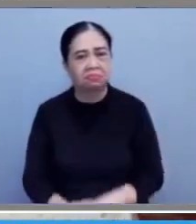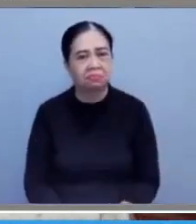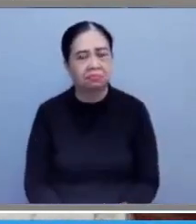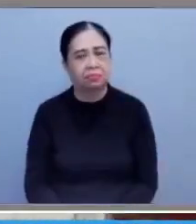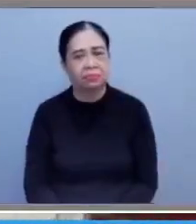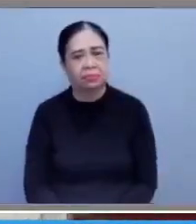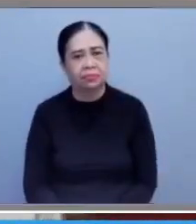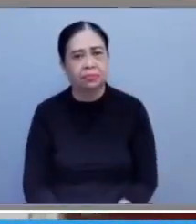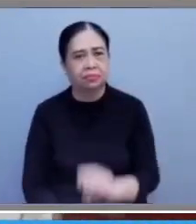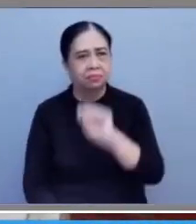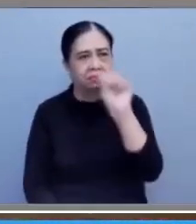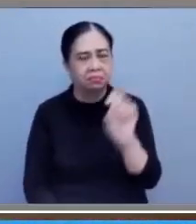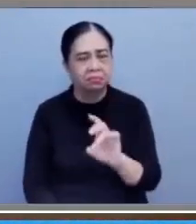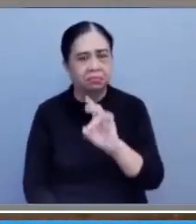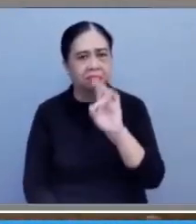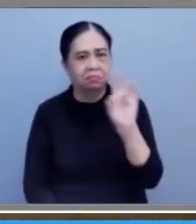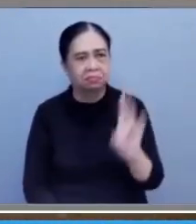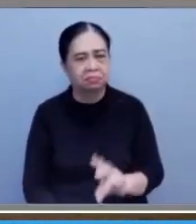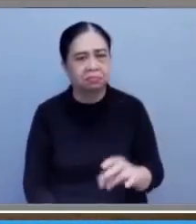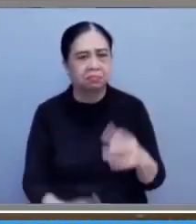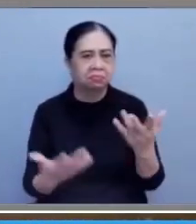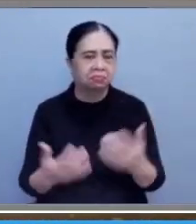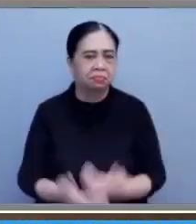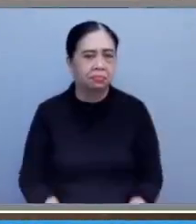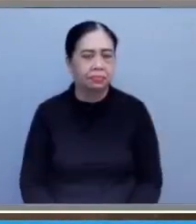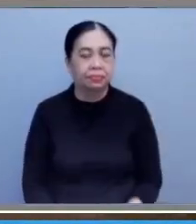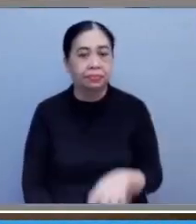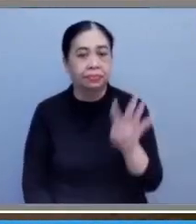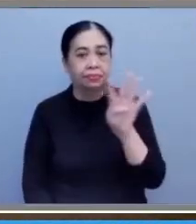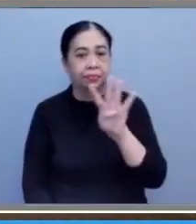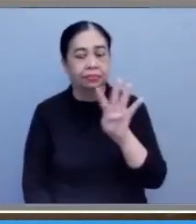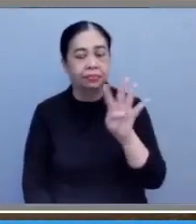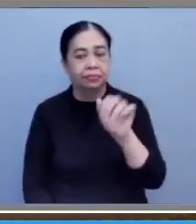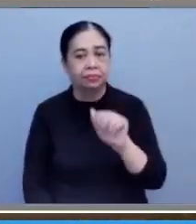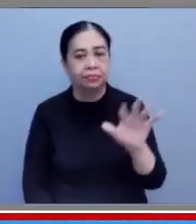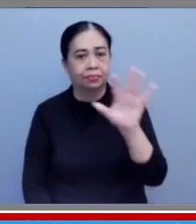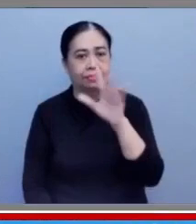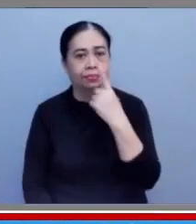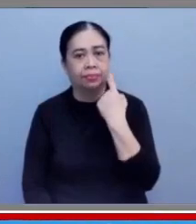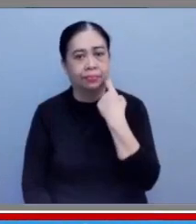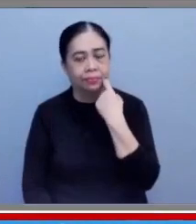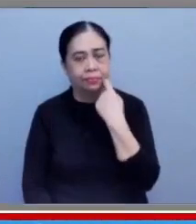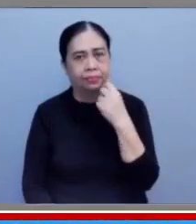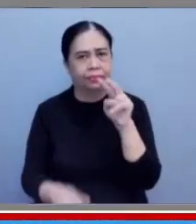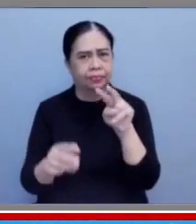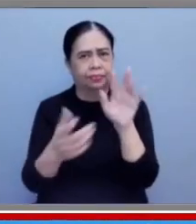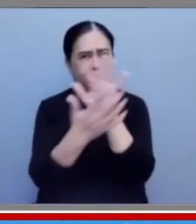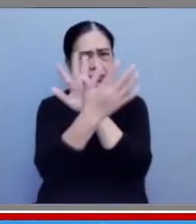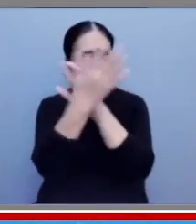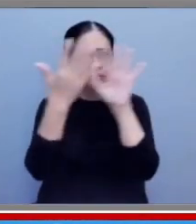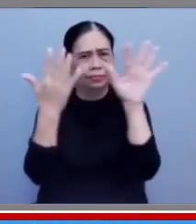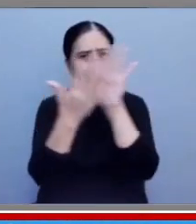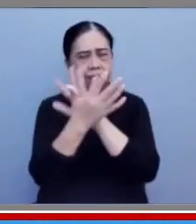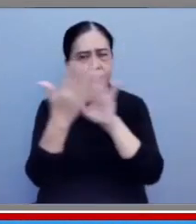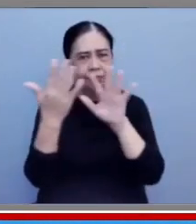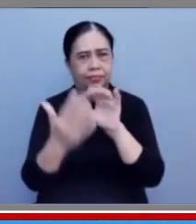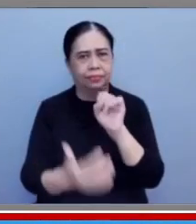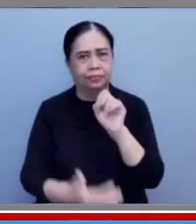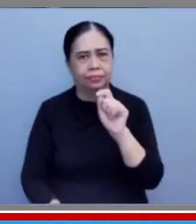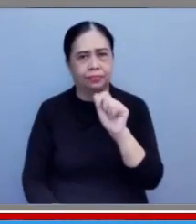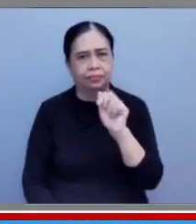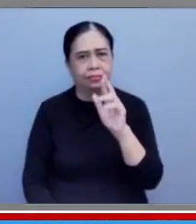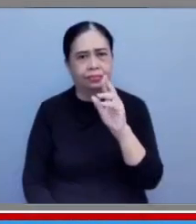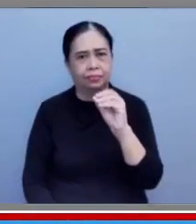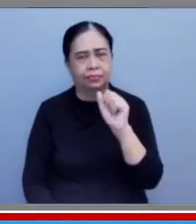makapulot pasahero yun lang 4:00 na ng madaling araw kanina kita pa rin ang epekto ng vag sa Sta Rosa Tagaytay Road